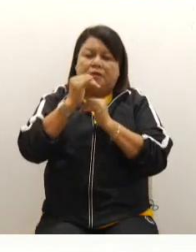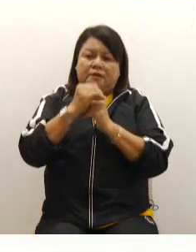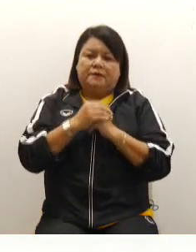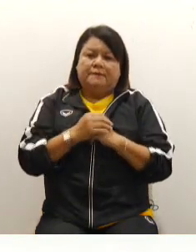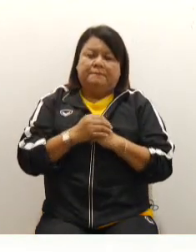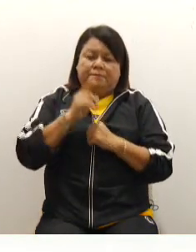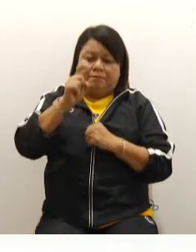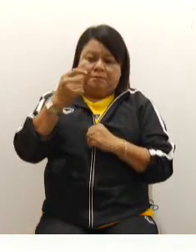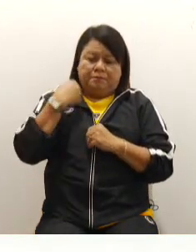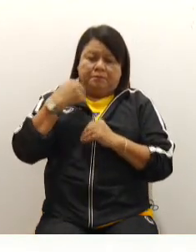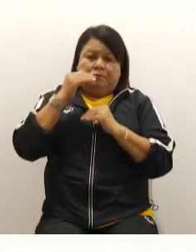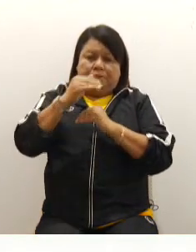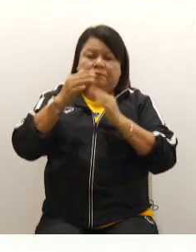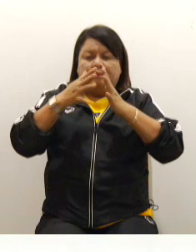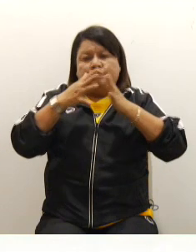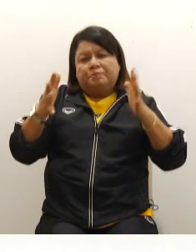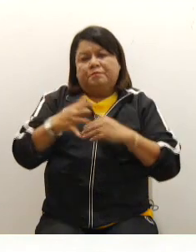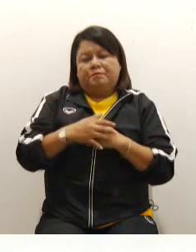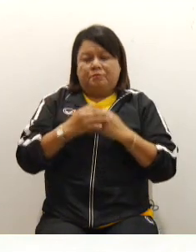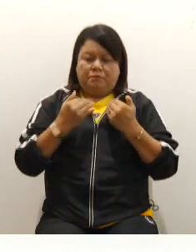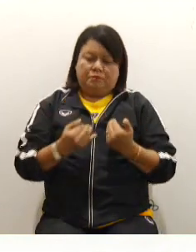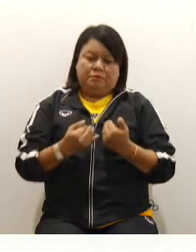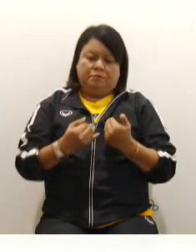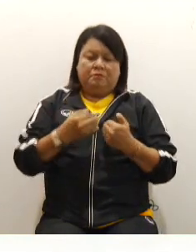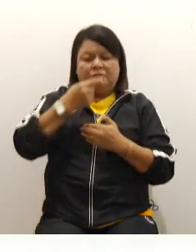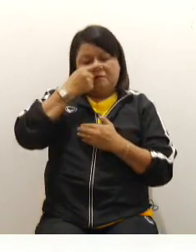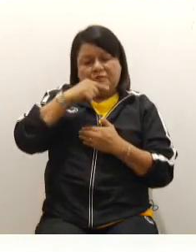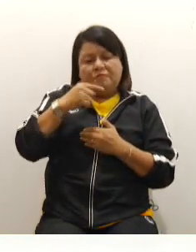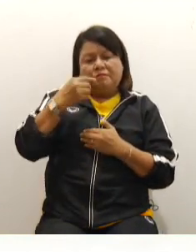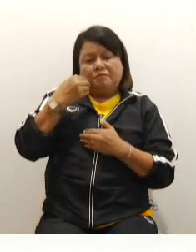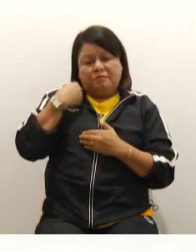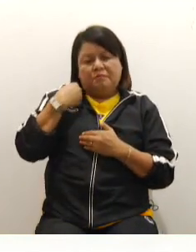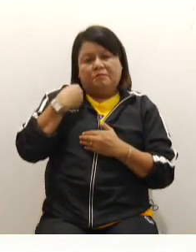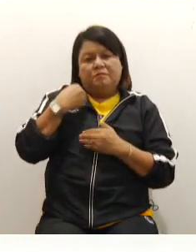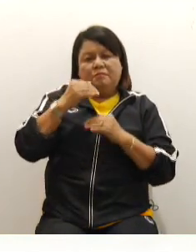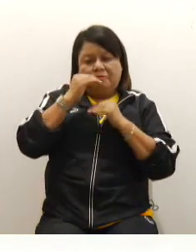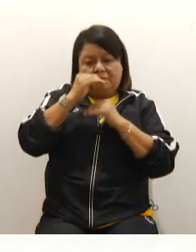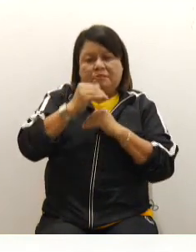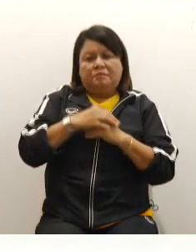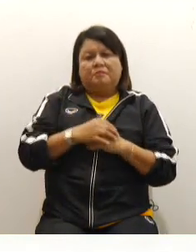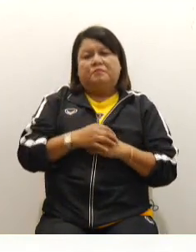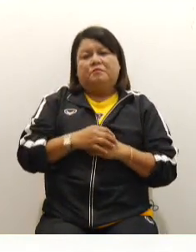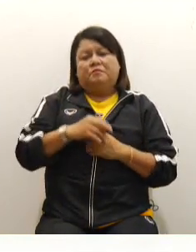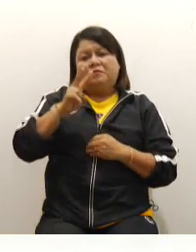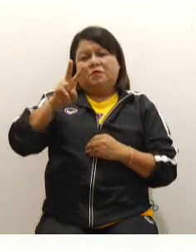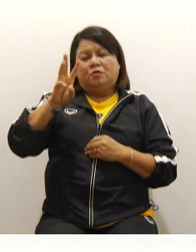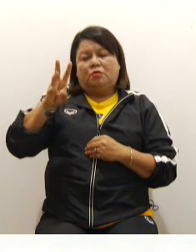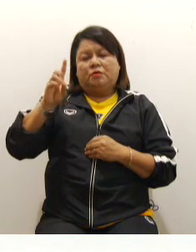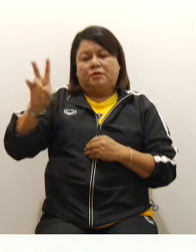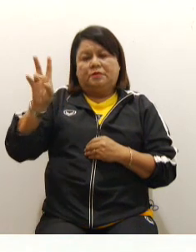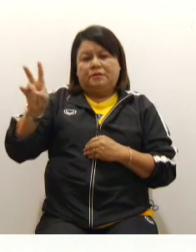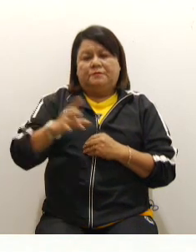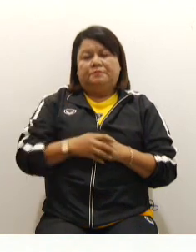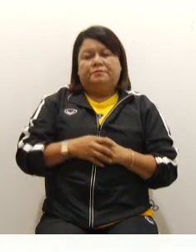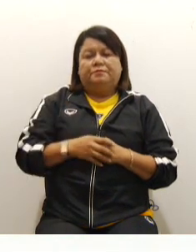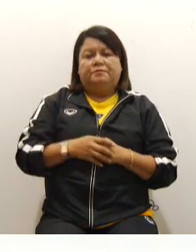คือมันก็มีมาตรฐานเยอะแยะไปหมดเลยซึ่งตอนนี้ในเมืองไทยก็เริ่มมีแล้วก็คือมาตรฐานก็คือมอก2677นะคะถ้าเกิดว่า